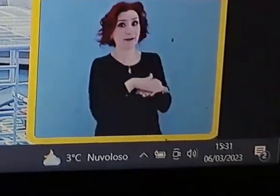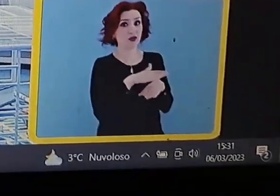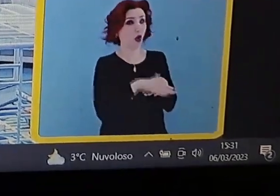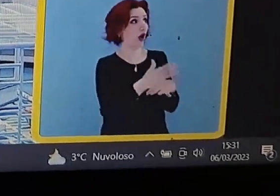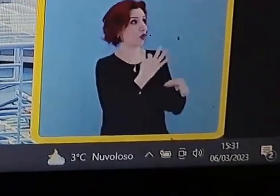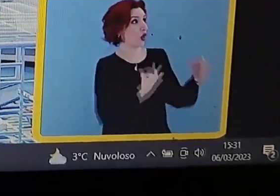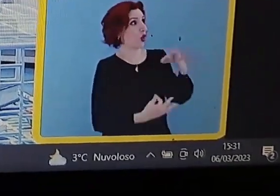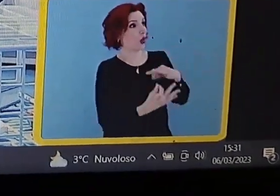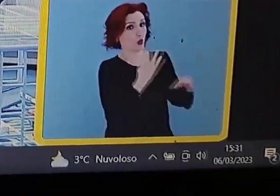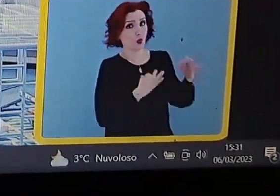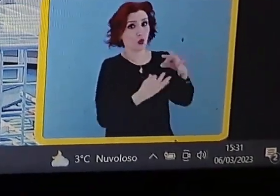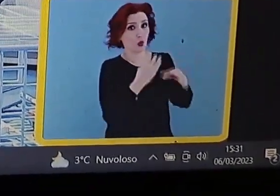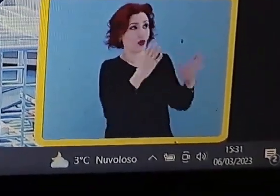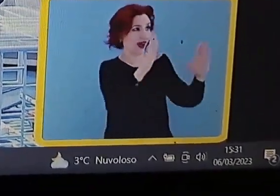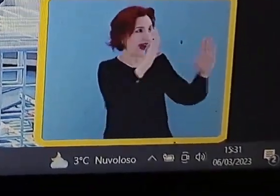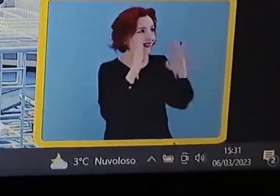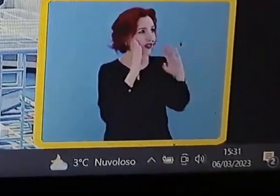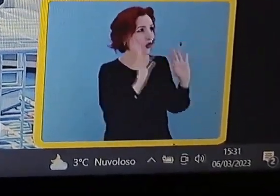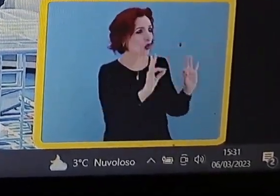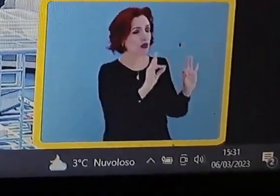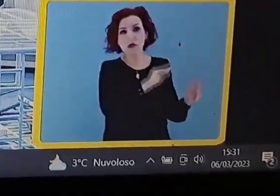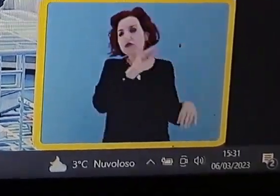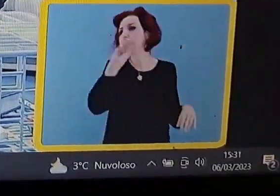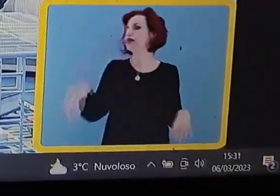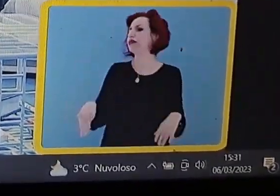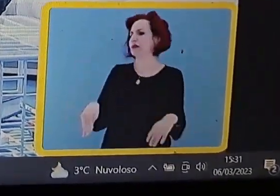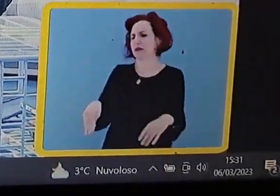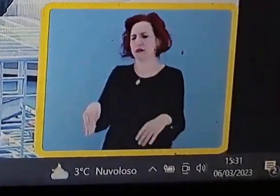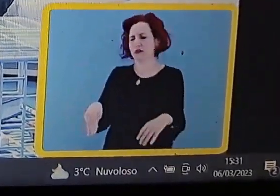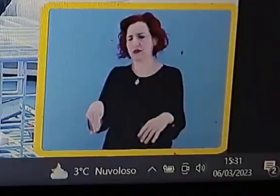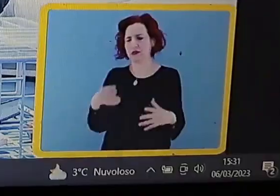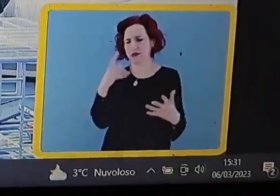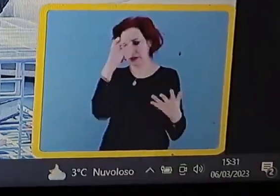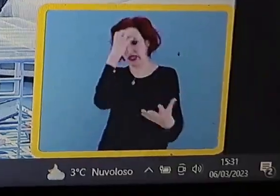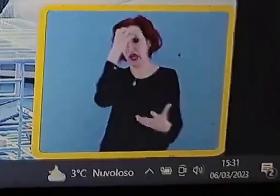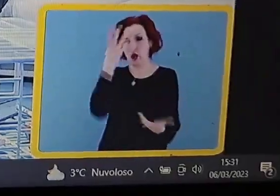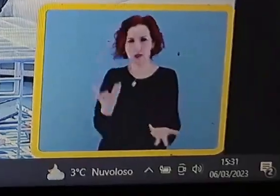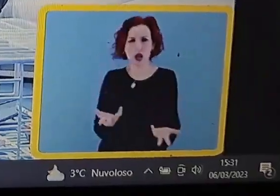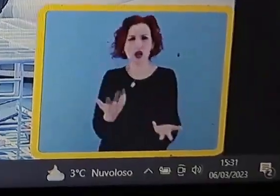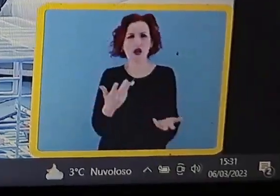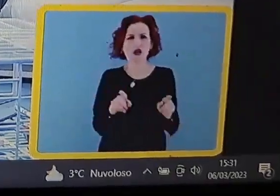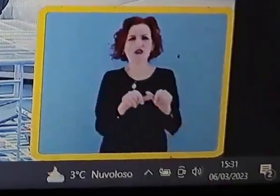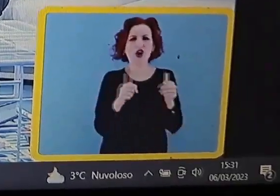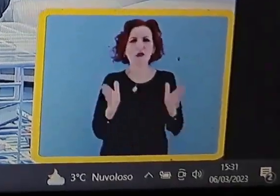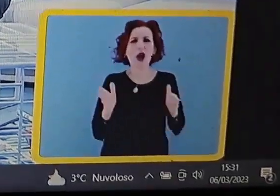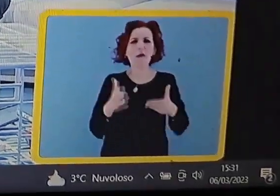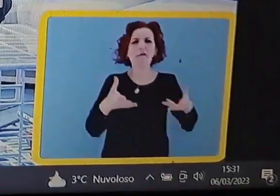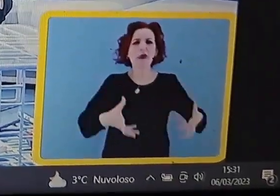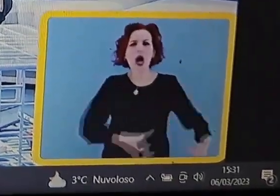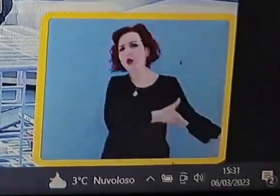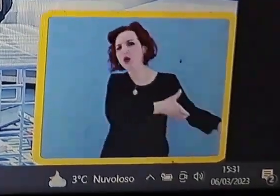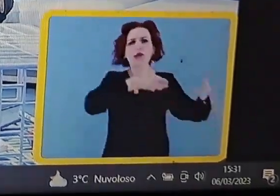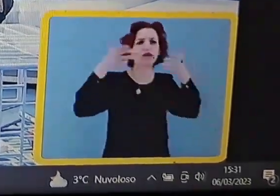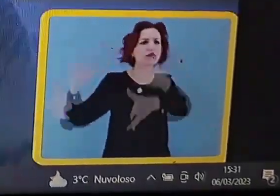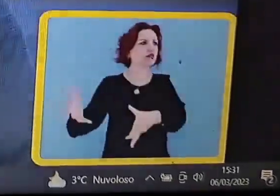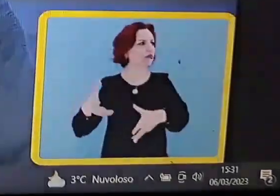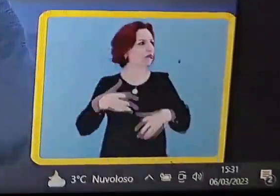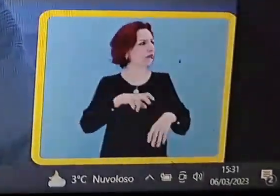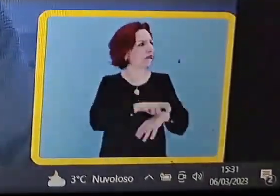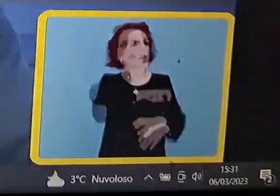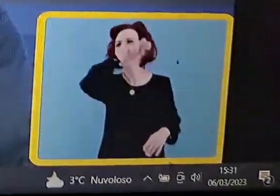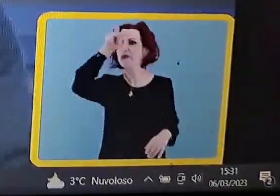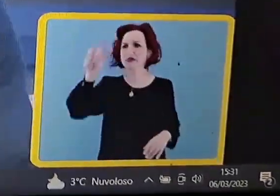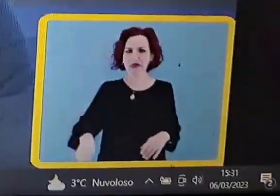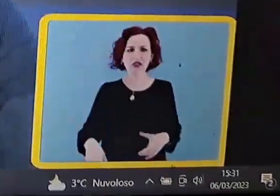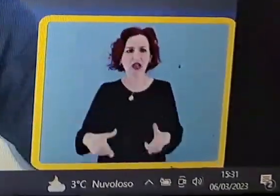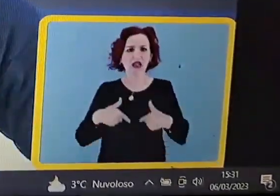abituato a un certo tipo di assistenza, a un certo tipo di attenzione. E lo prendi con un pacco, lo metti lì, può causare anche